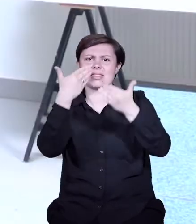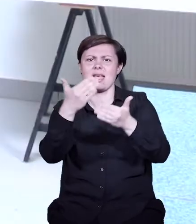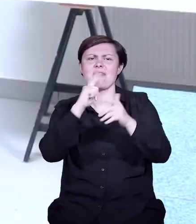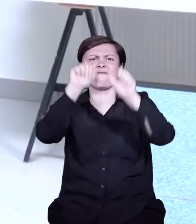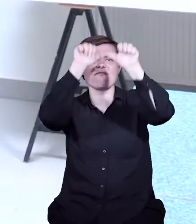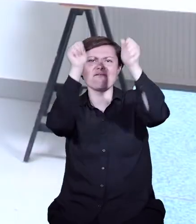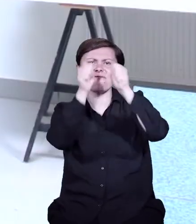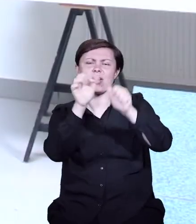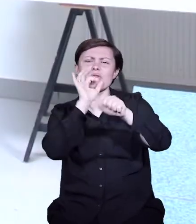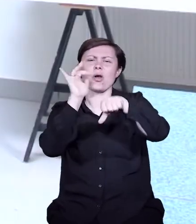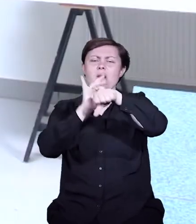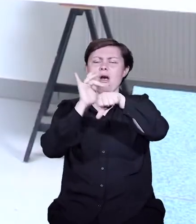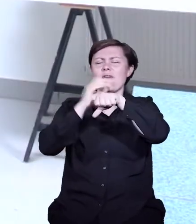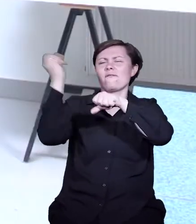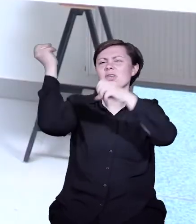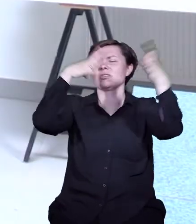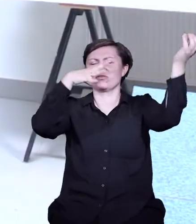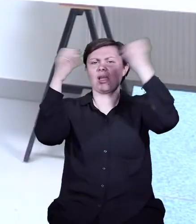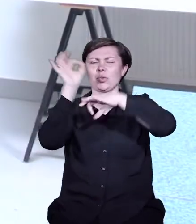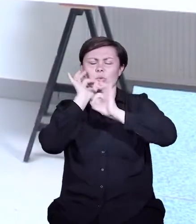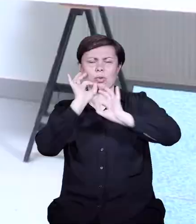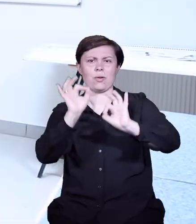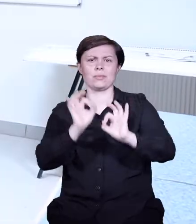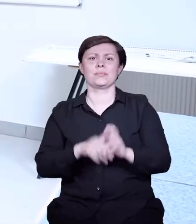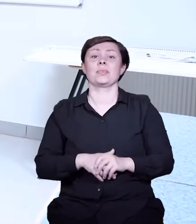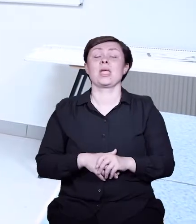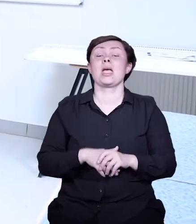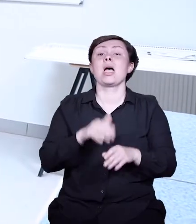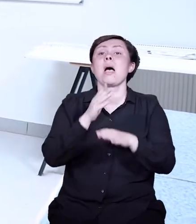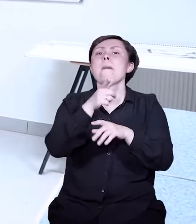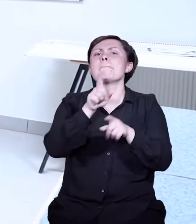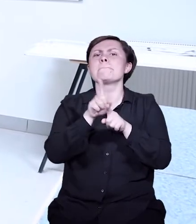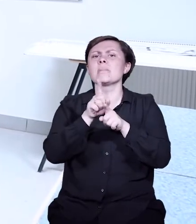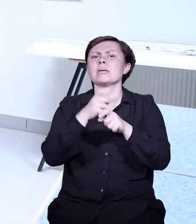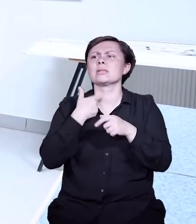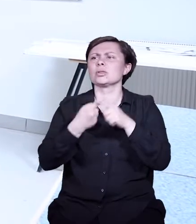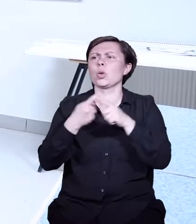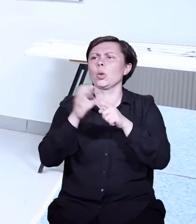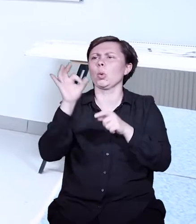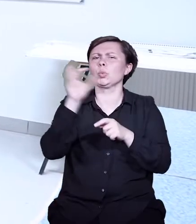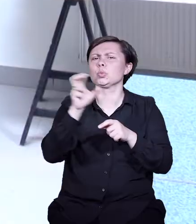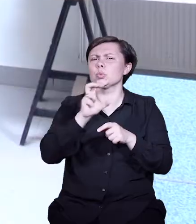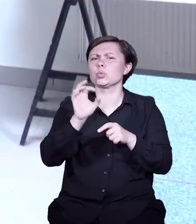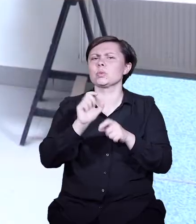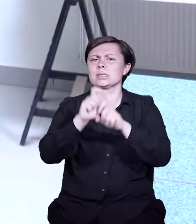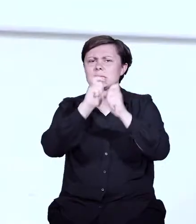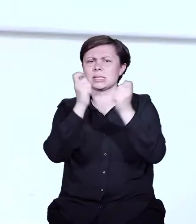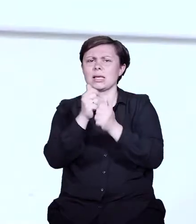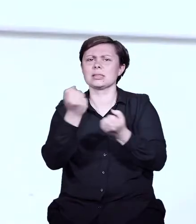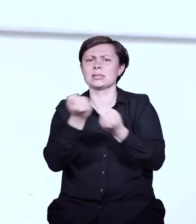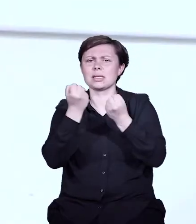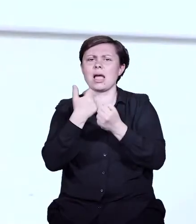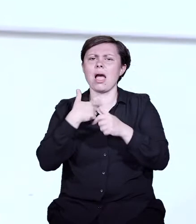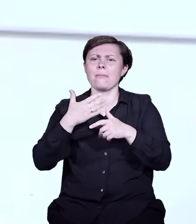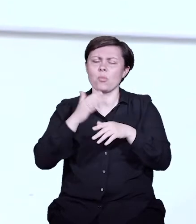też mocniejsze efekty światłocieniowe. W międzyczasie podsuszałem mocno całość, żeby